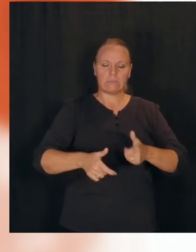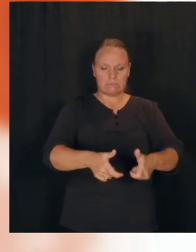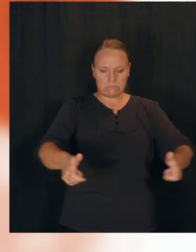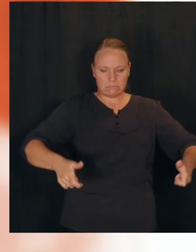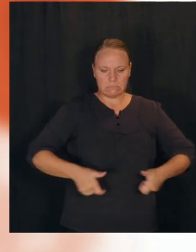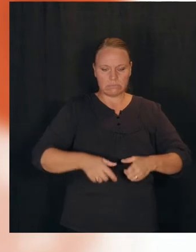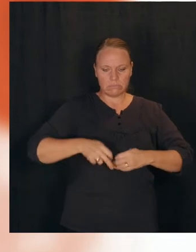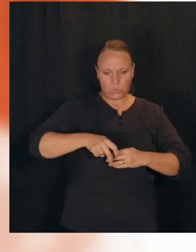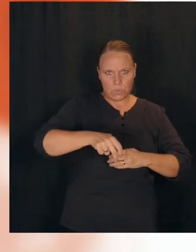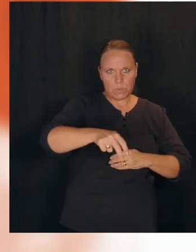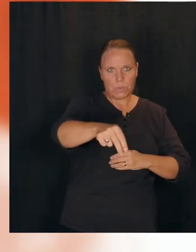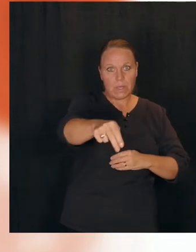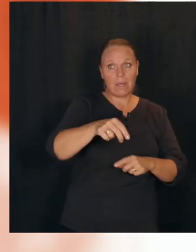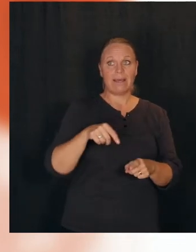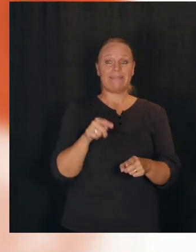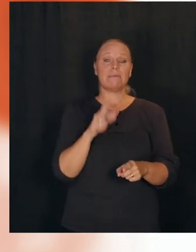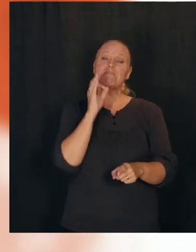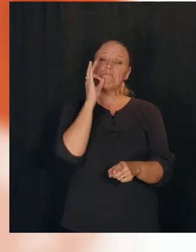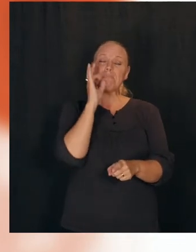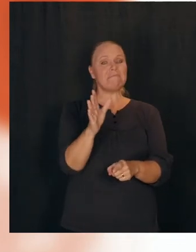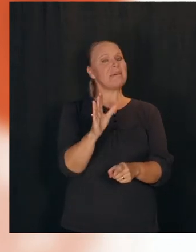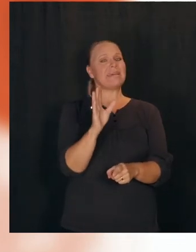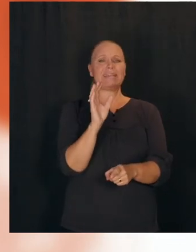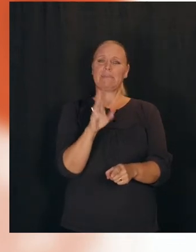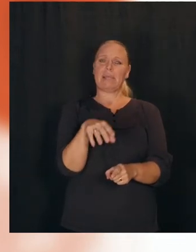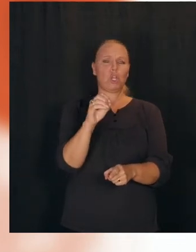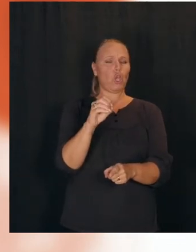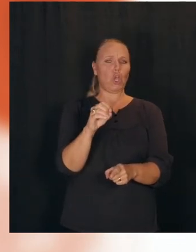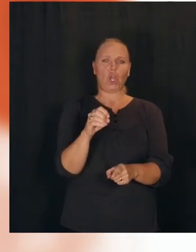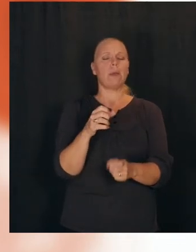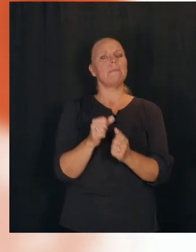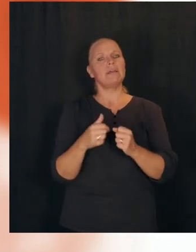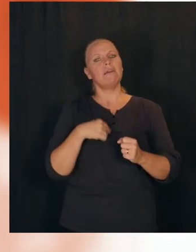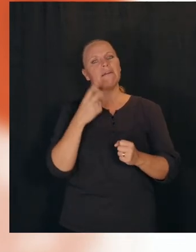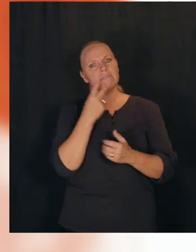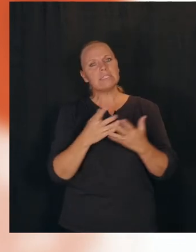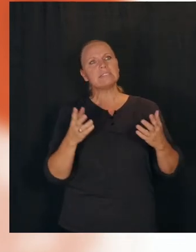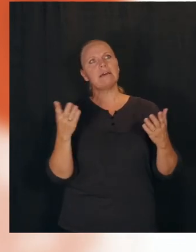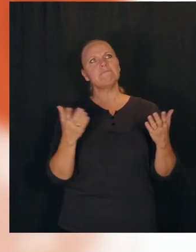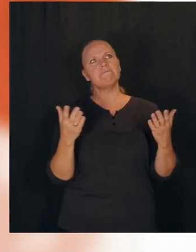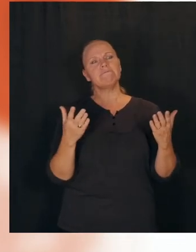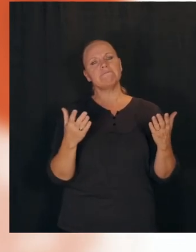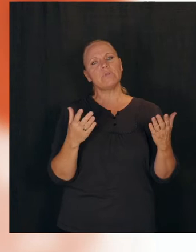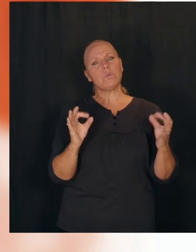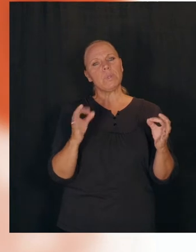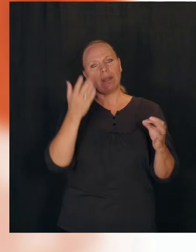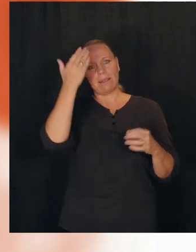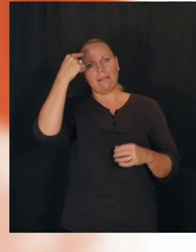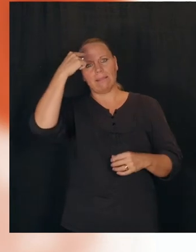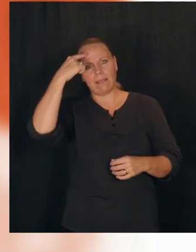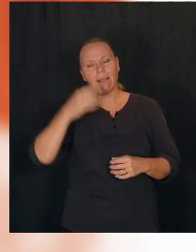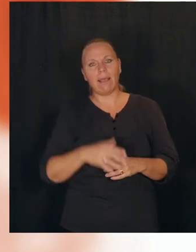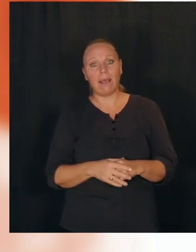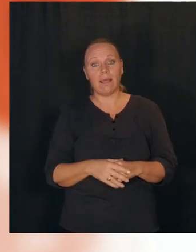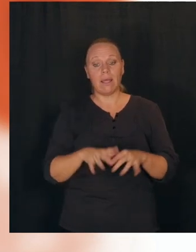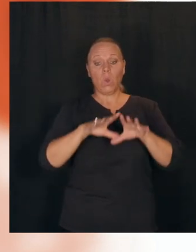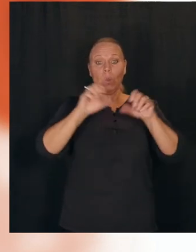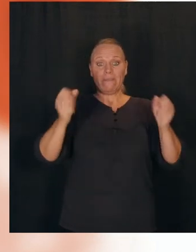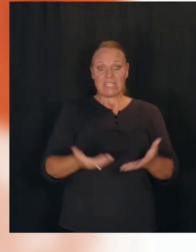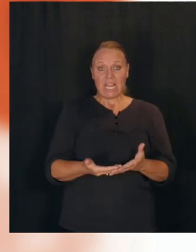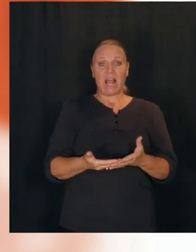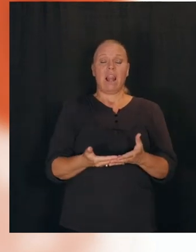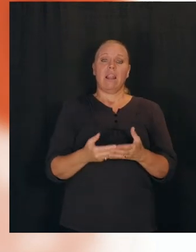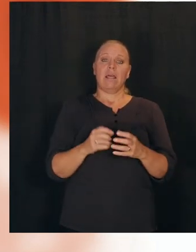Det här är inte den mest perfekta miljön, men jag lyfter fram det för att illustrera en tanke. Och det är det att universell utformning handlar om att